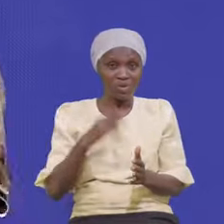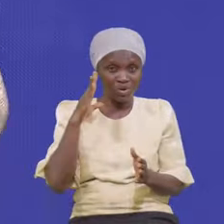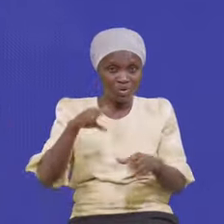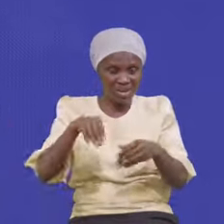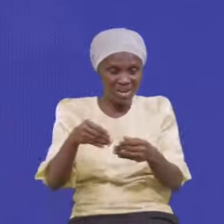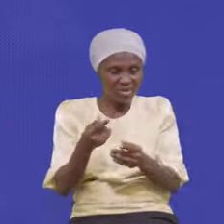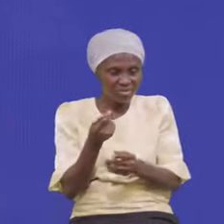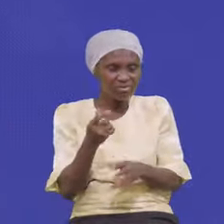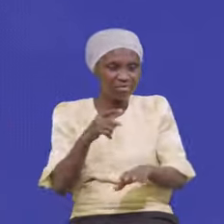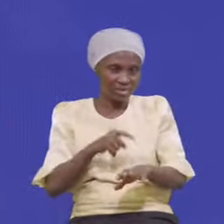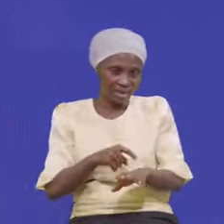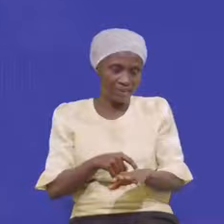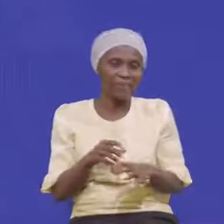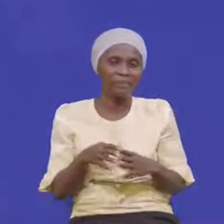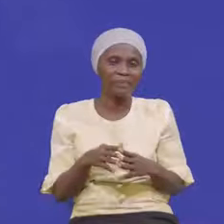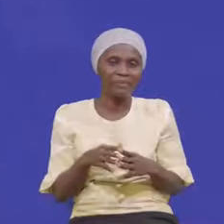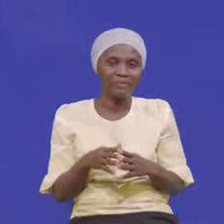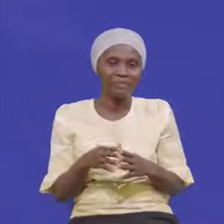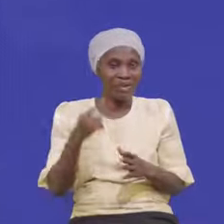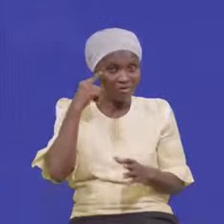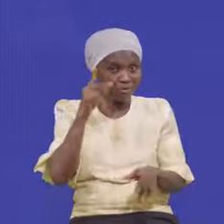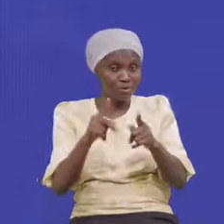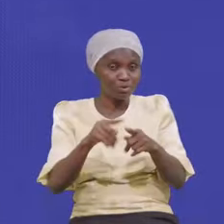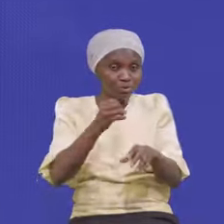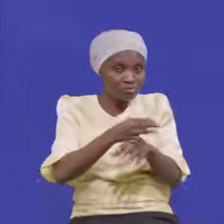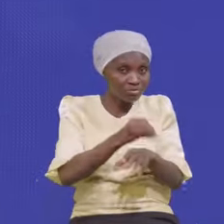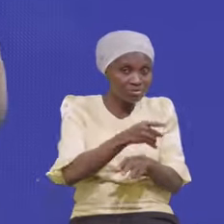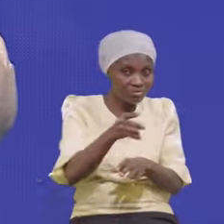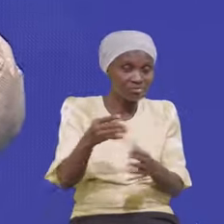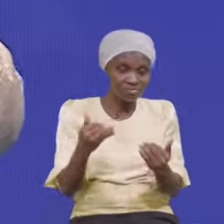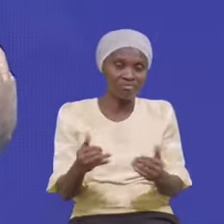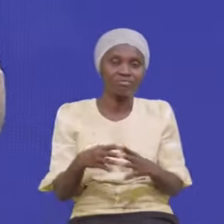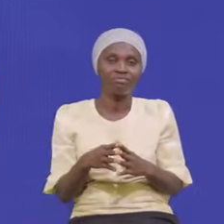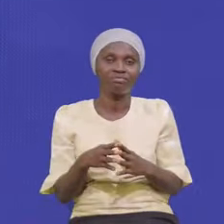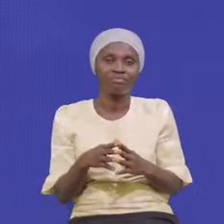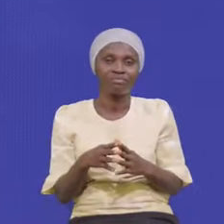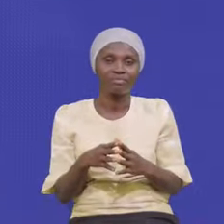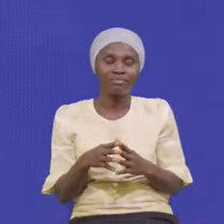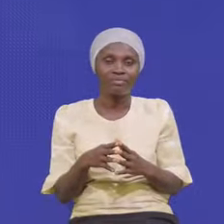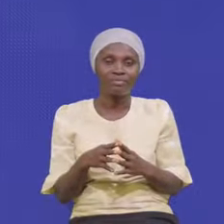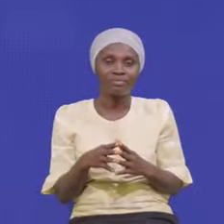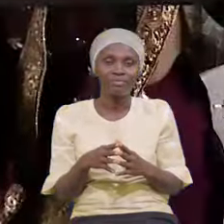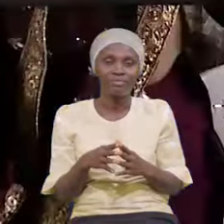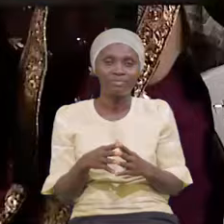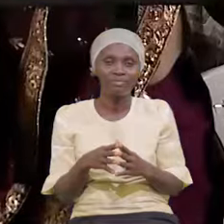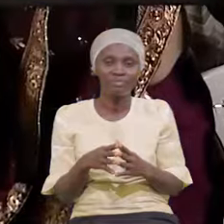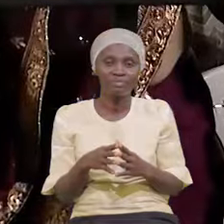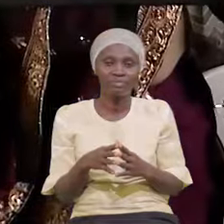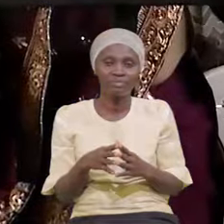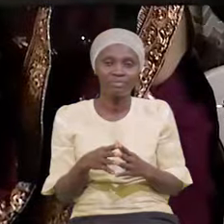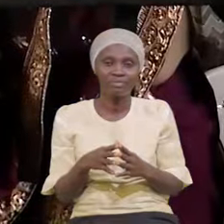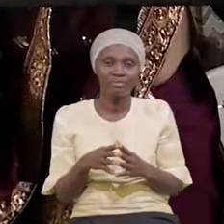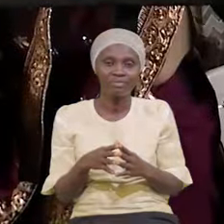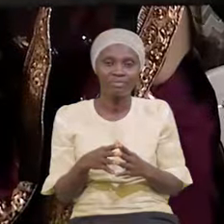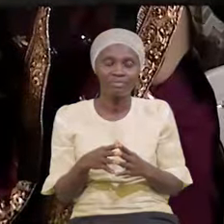కొద్ది సమయం విరామాన్ని ఇస్తున్నాం for counselors to come there ప్రభు యొక్క రక్షణ గురించి చెప్పడానికి మిమ్మల్ని కొంతమంది కలుసుకుంటారు keep